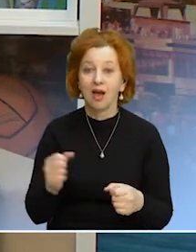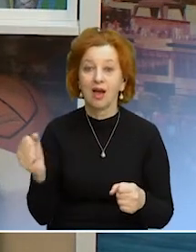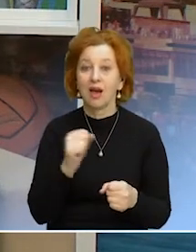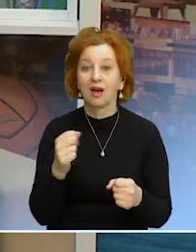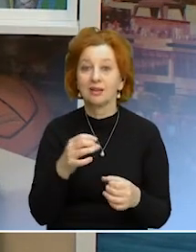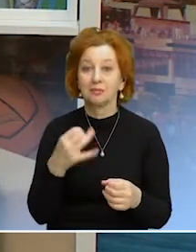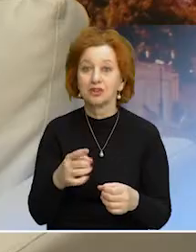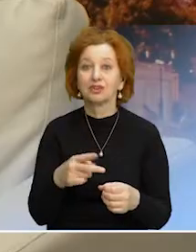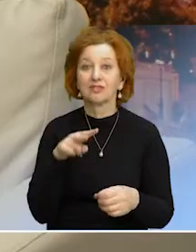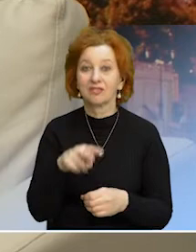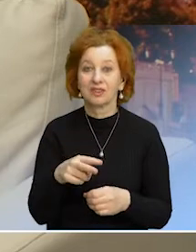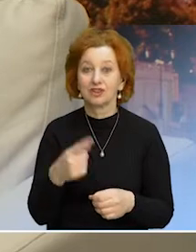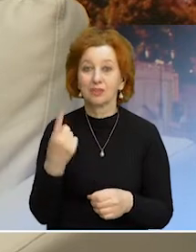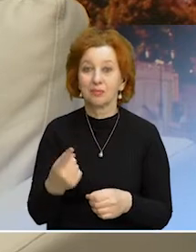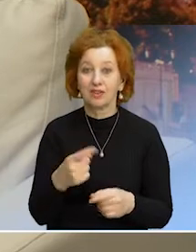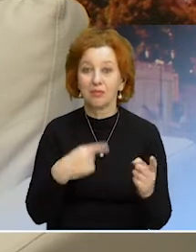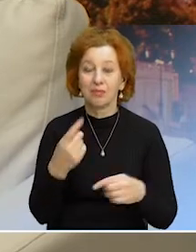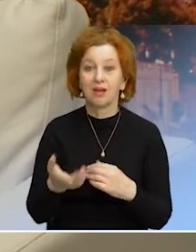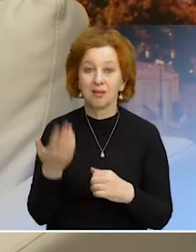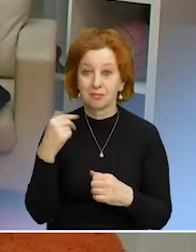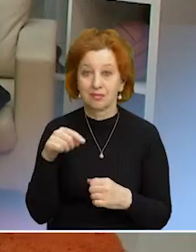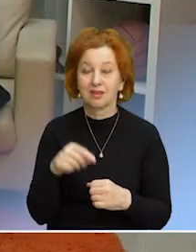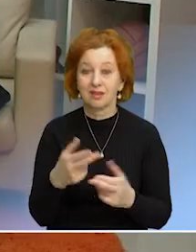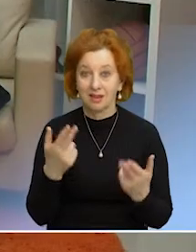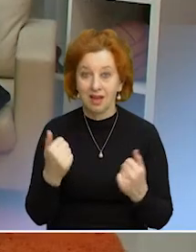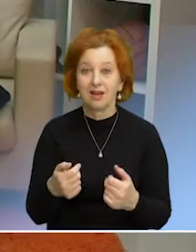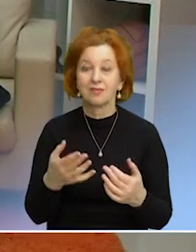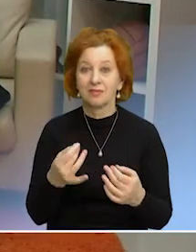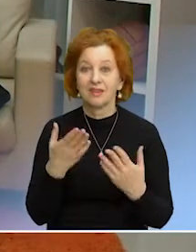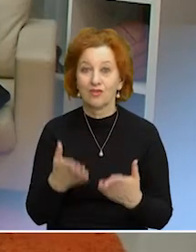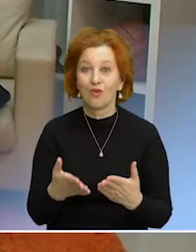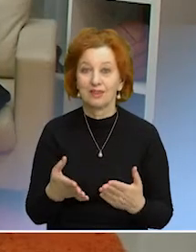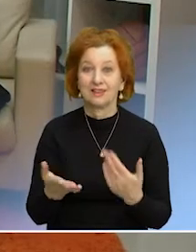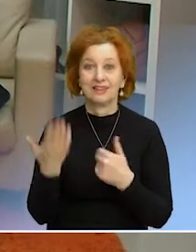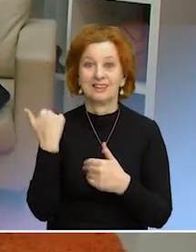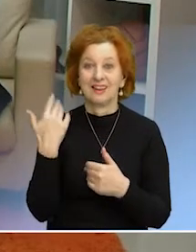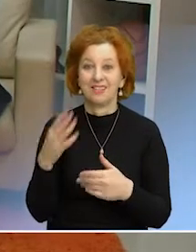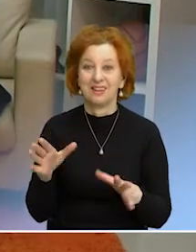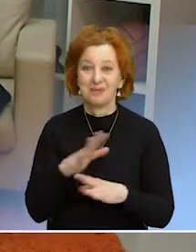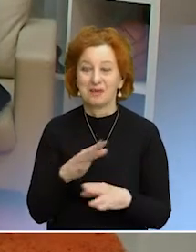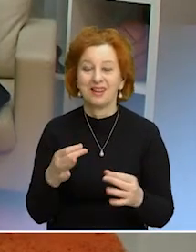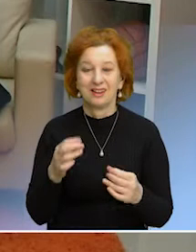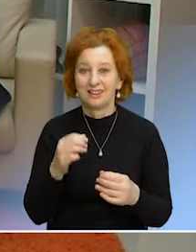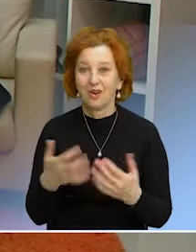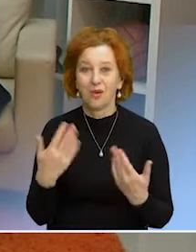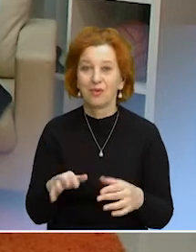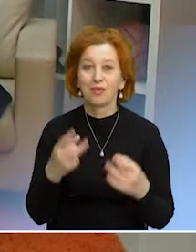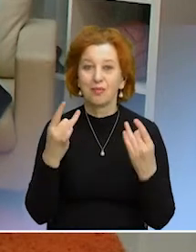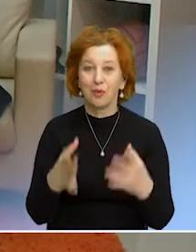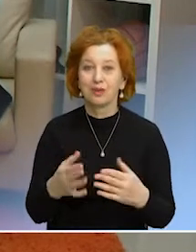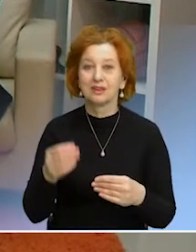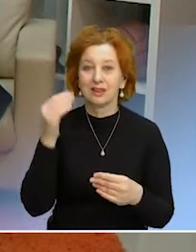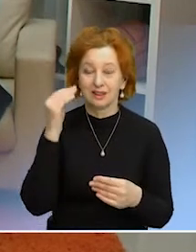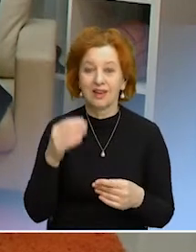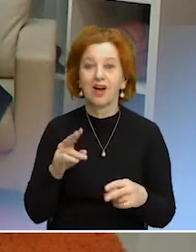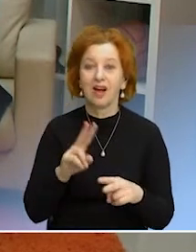академическое? Звание академическое в 2001 году. О, только то юбилей в этом году получается. Да. Вот, О, так вот, совсем недавно. Все-таки это прошлое. Я